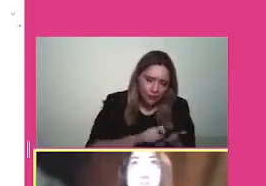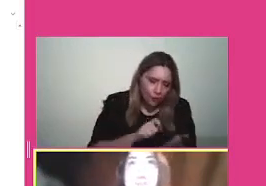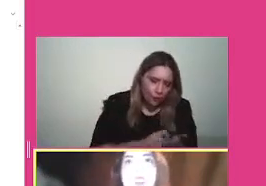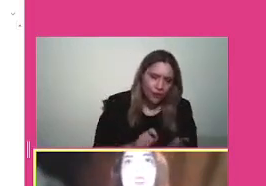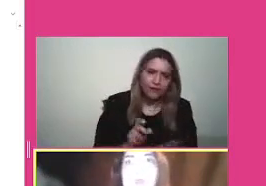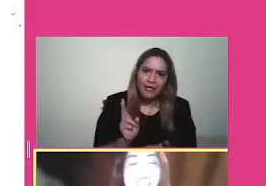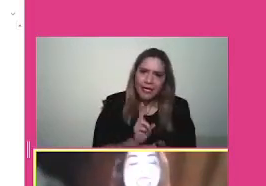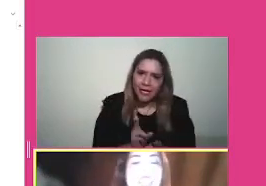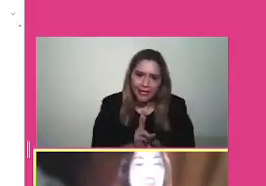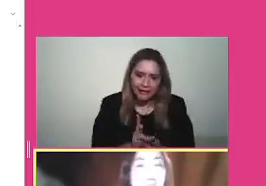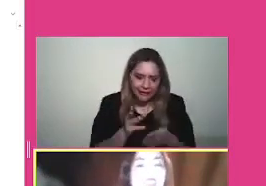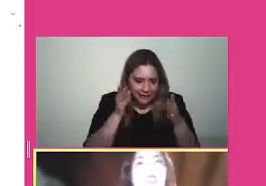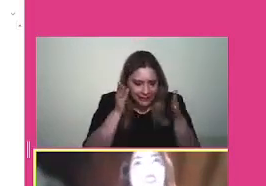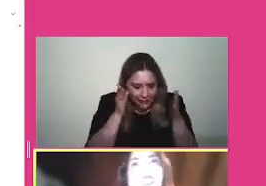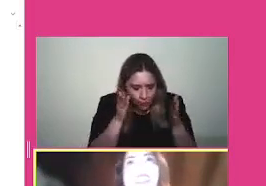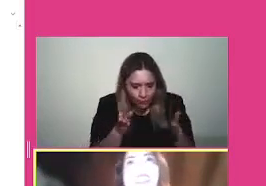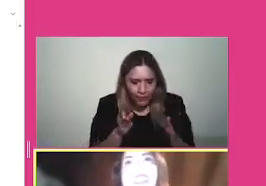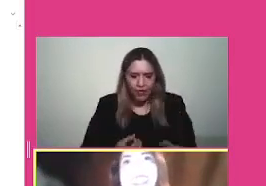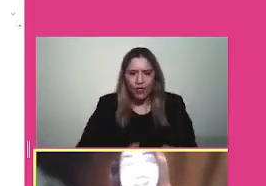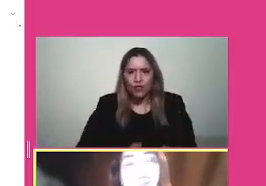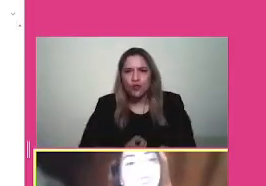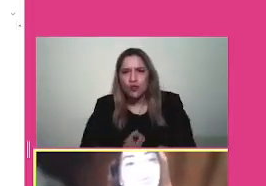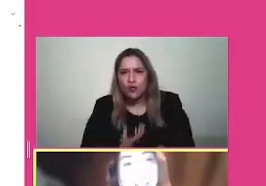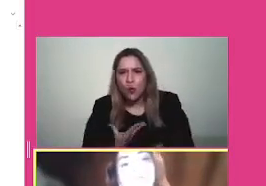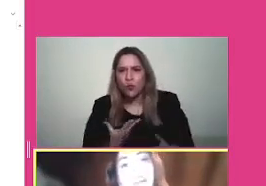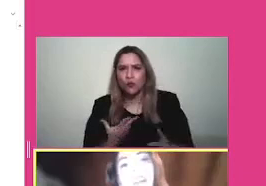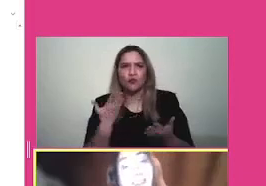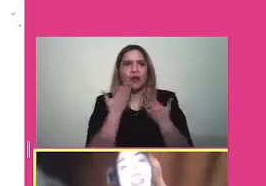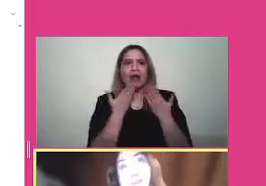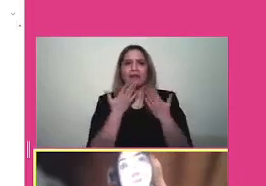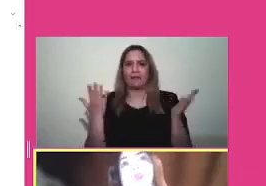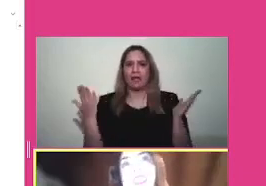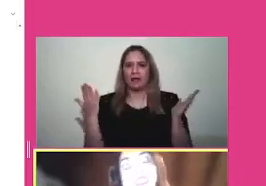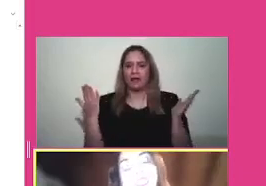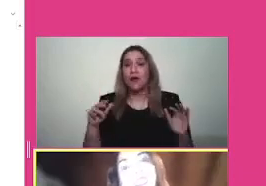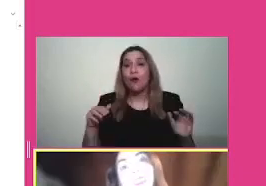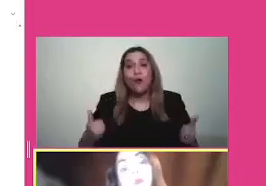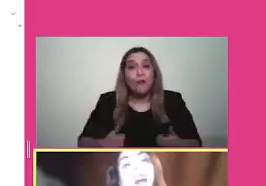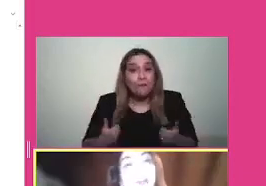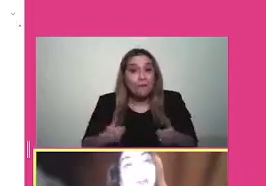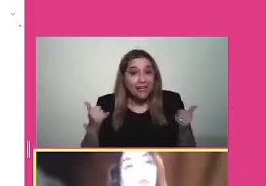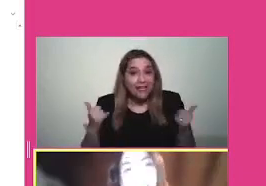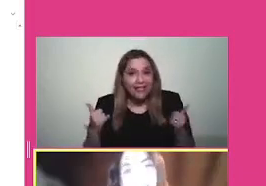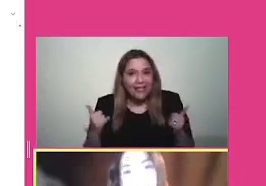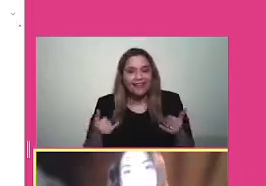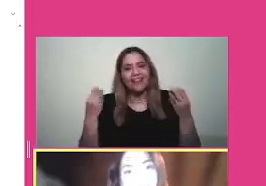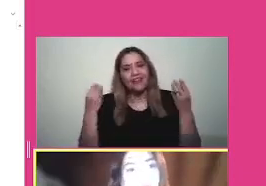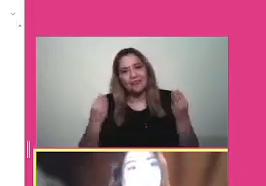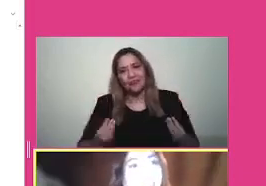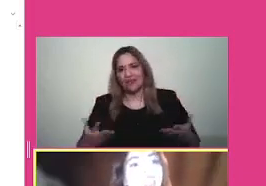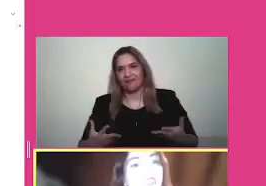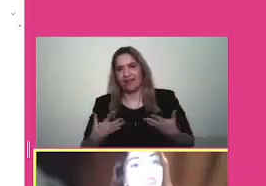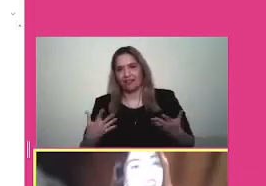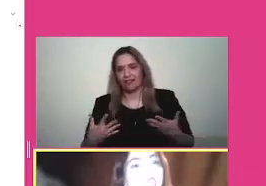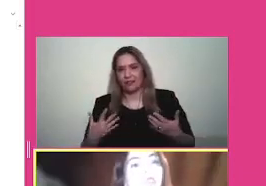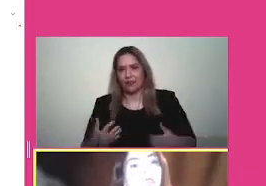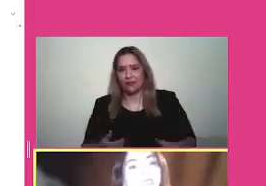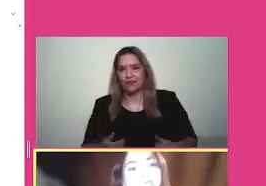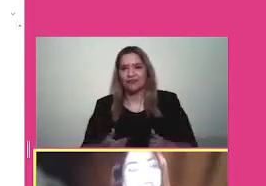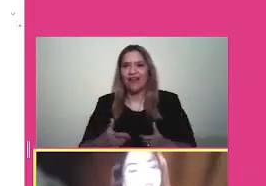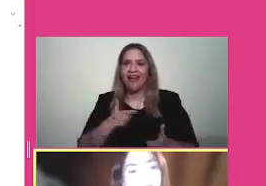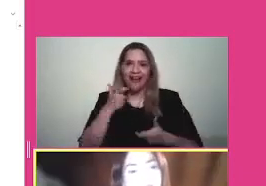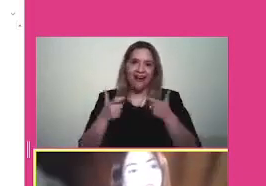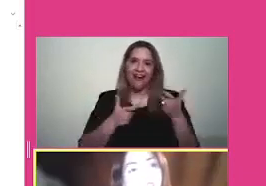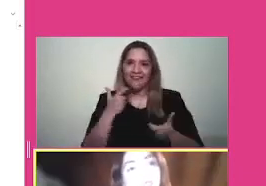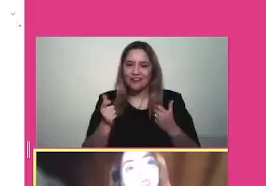και είναι συγκεντρωμένοι, νιώθουν ότι είναι και κάνουν μάθημα, ενώ το παιχνίδι ήταν πάρα πολύ ευχάριστο. Οι φωνές τους, δηλαδή